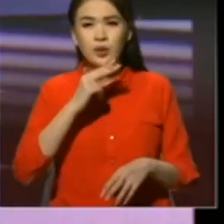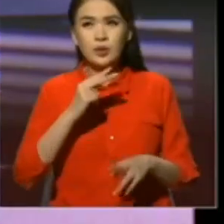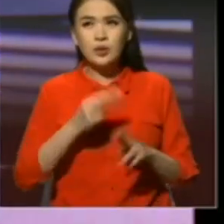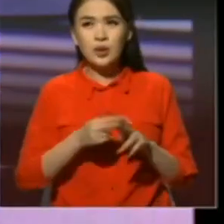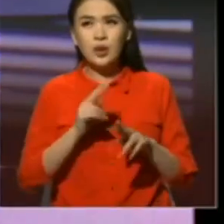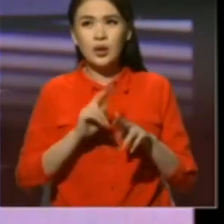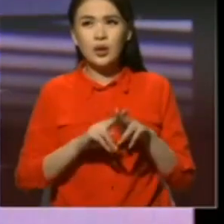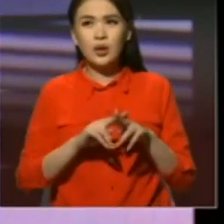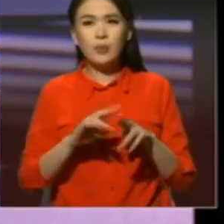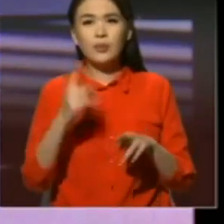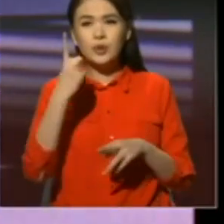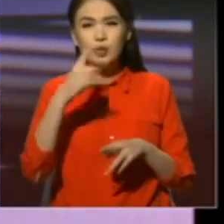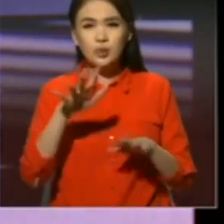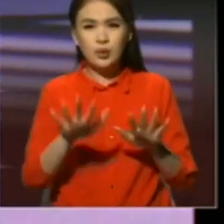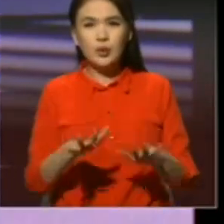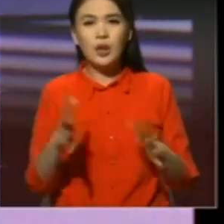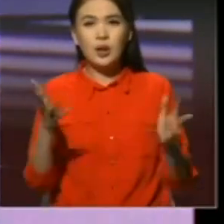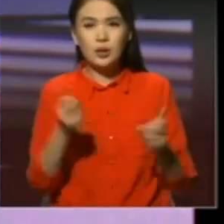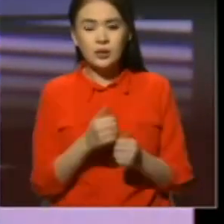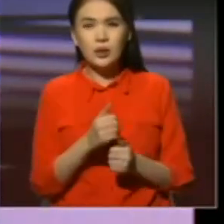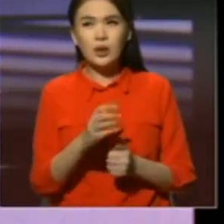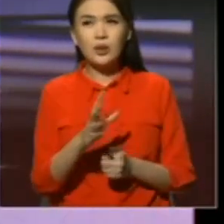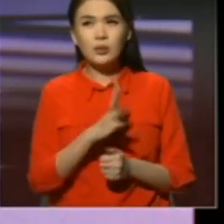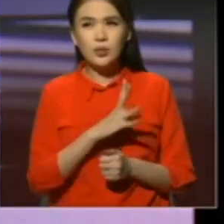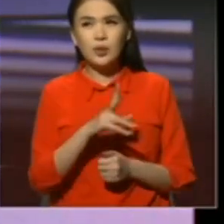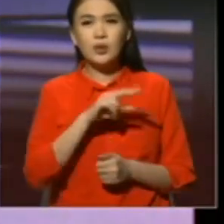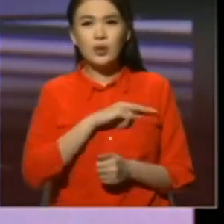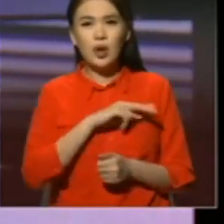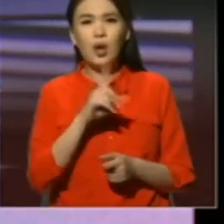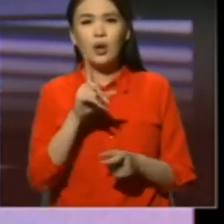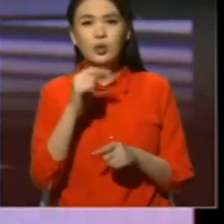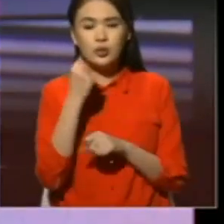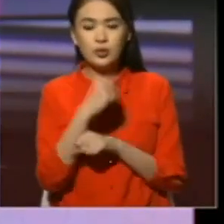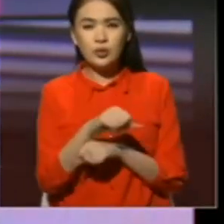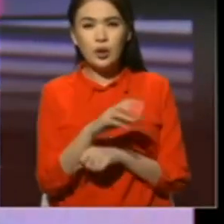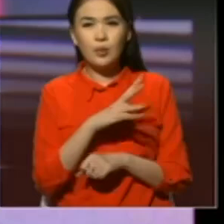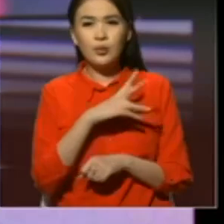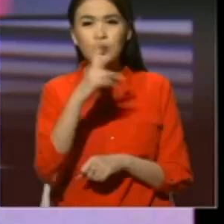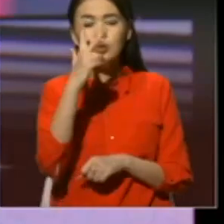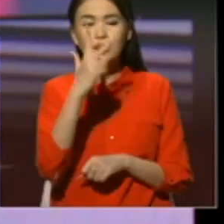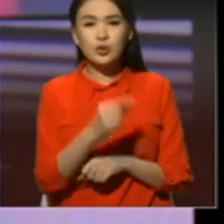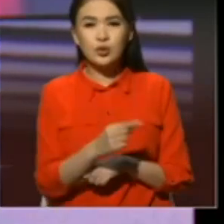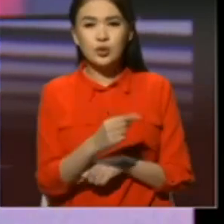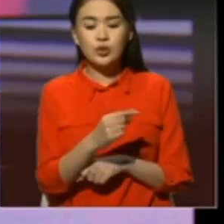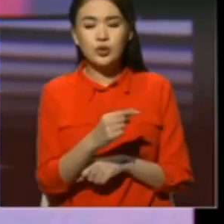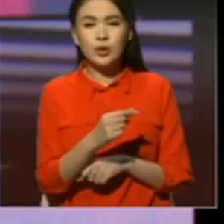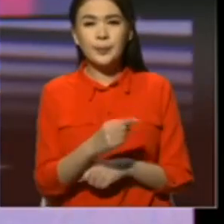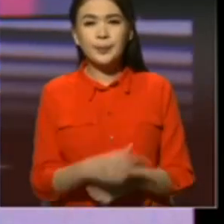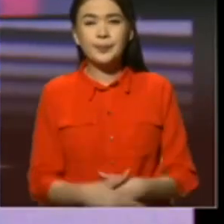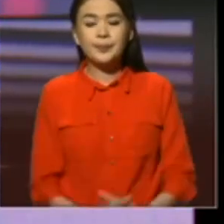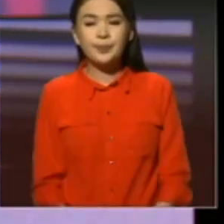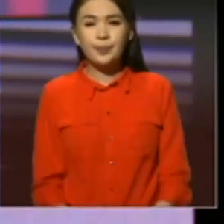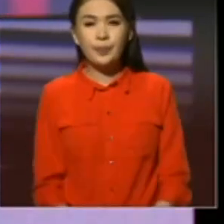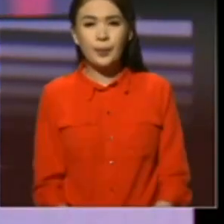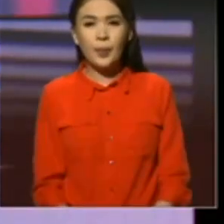сөзімден айтқан кезде бірінші орын алдыңыздар ғой. Алдық. Дауыс берілді ма, жоқ әлде қалай ол? Иә, ол жерде 3 күн мынау